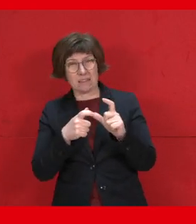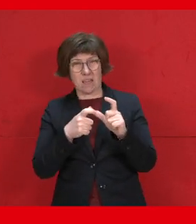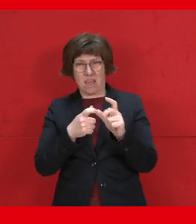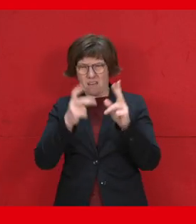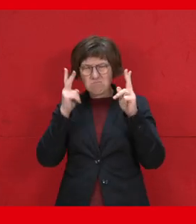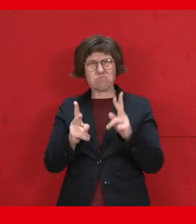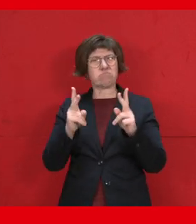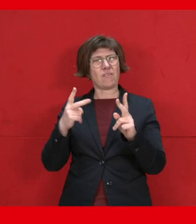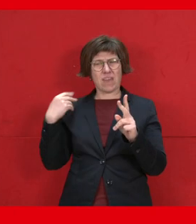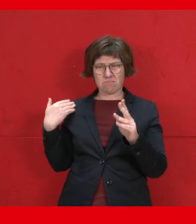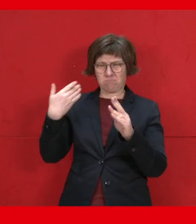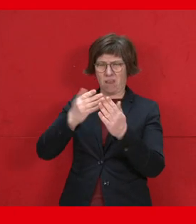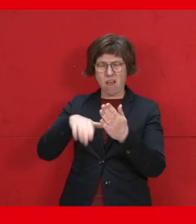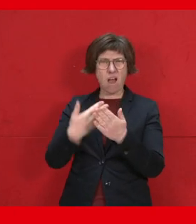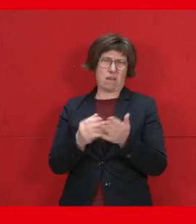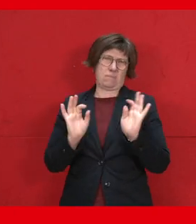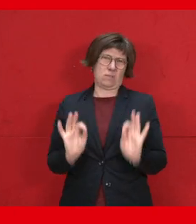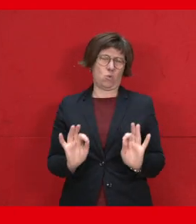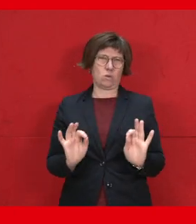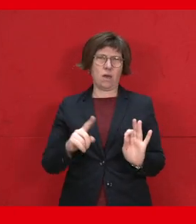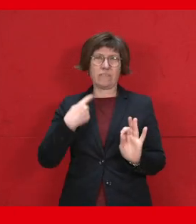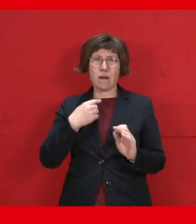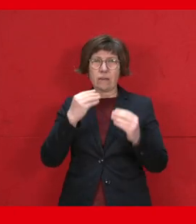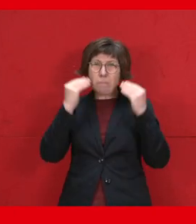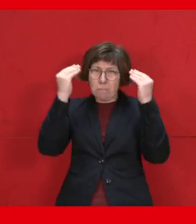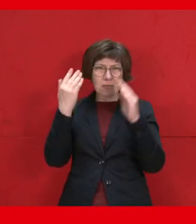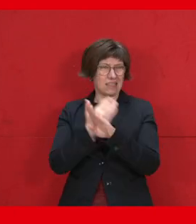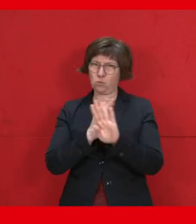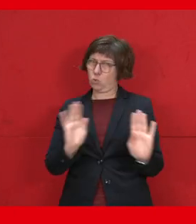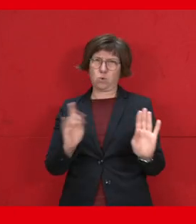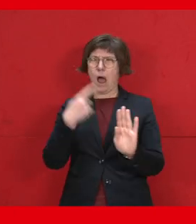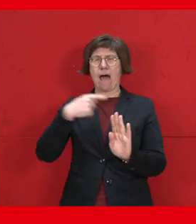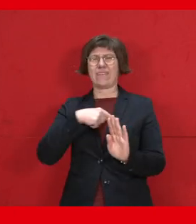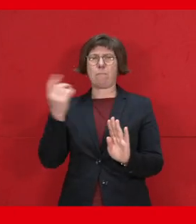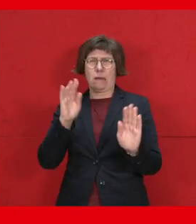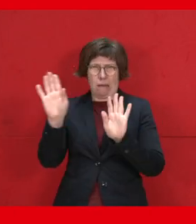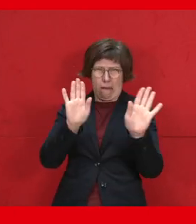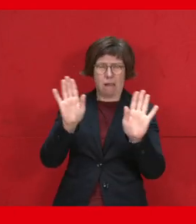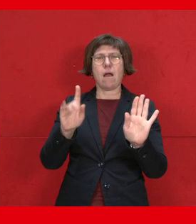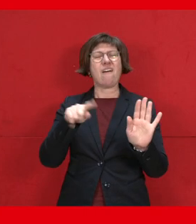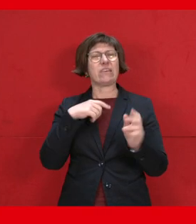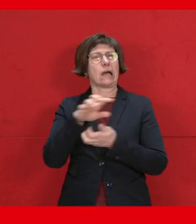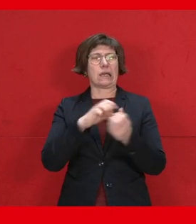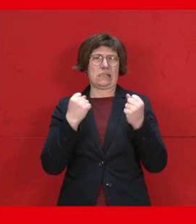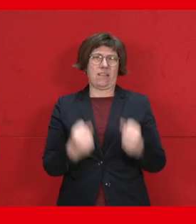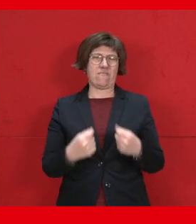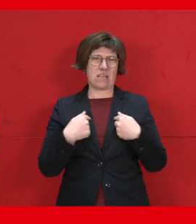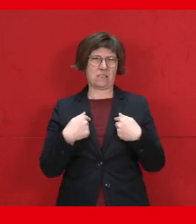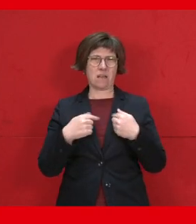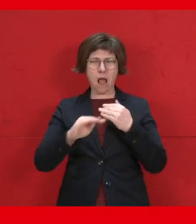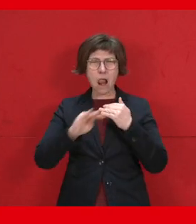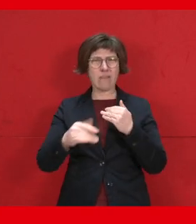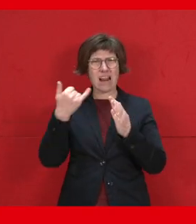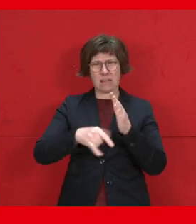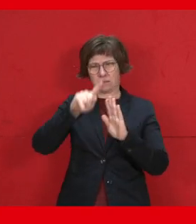hat die SPD eine Bilanz, die sich sehen lassen kann. Wir haben uns nie weggeduckt, auch wenn andere Parteien das getan haben. Wir sind krisenfest, wir haben das Land gerade in den